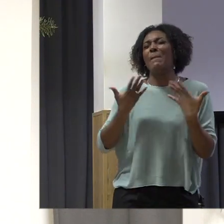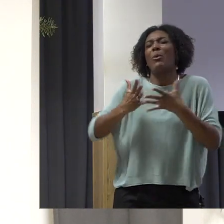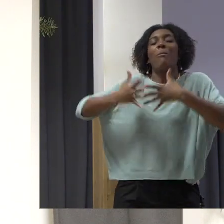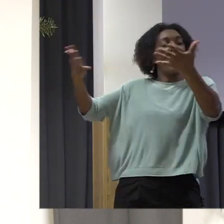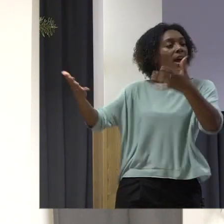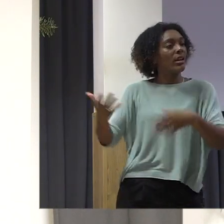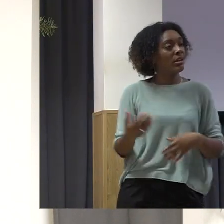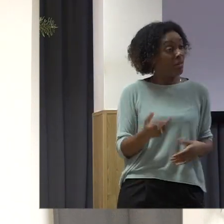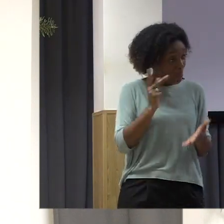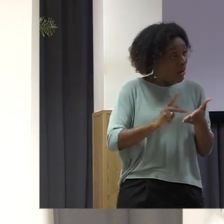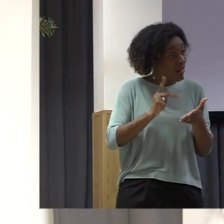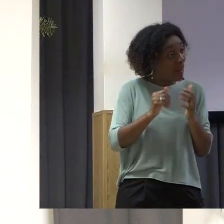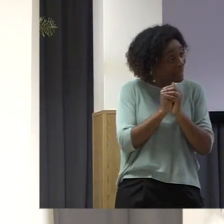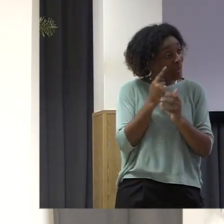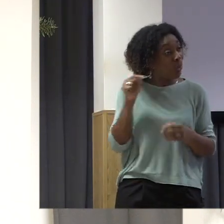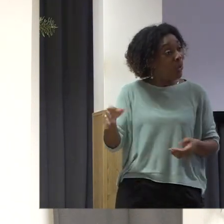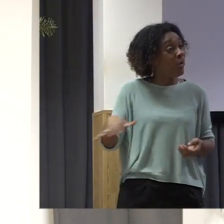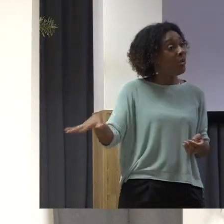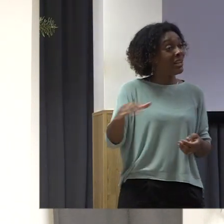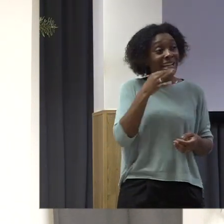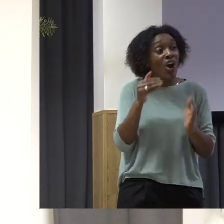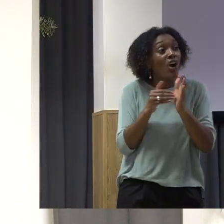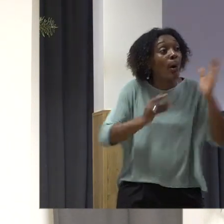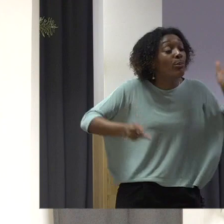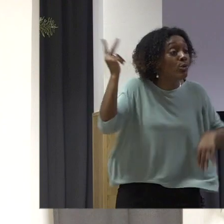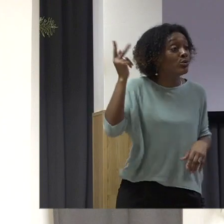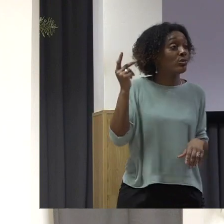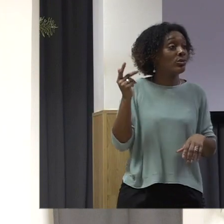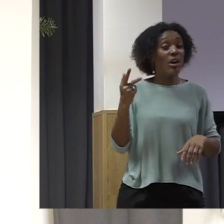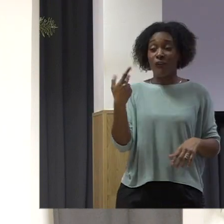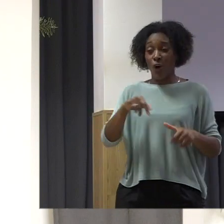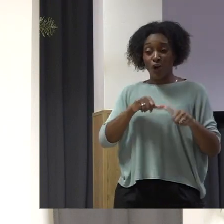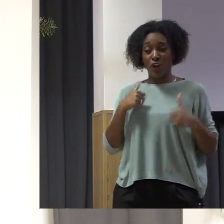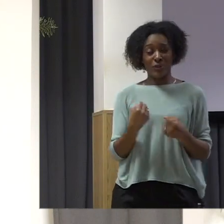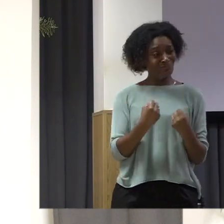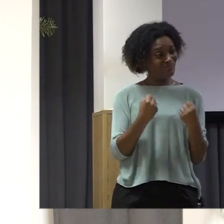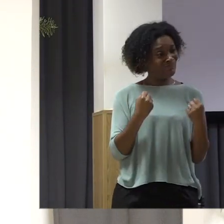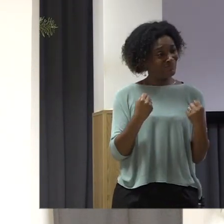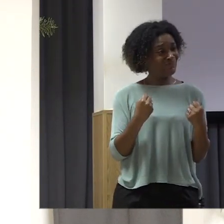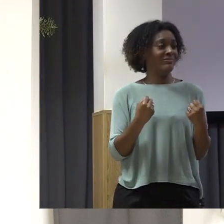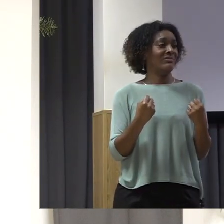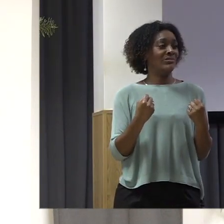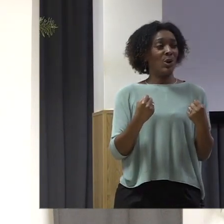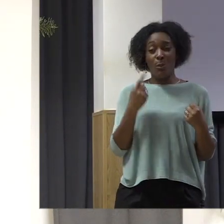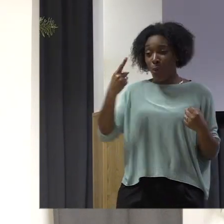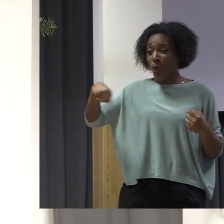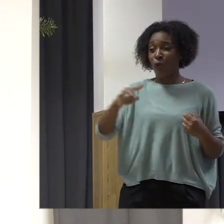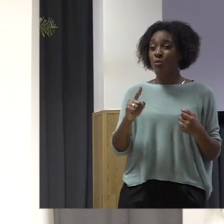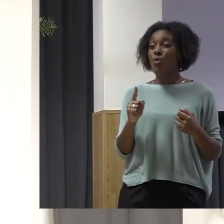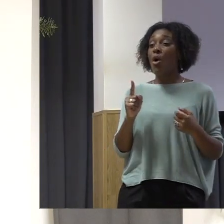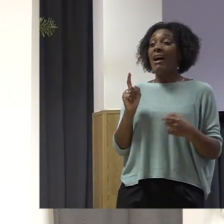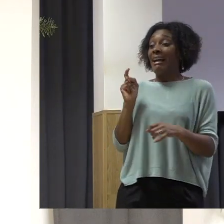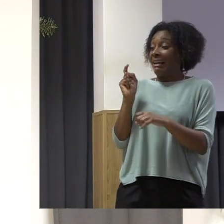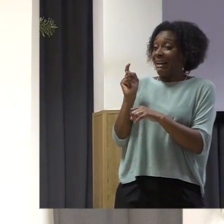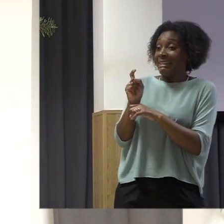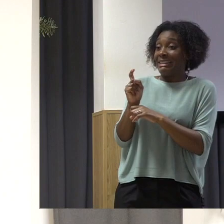autres. Encore plus, qu'il affermisse vos cœurs pour que vous soyez irréprochables